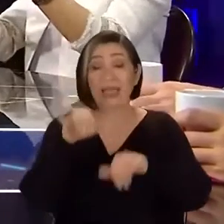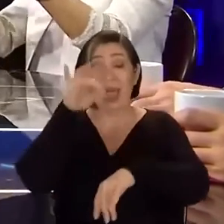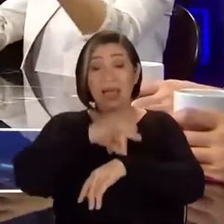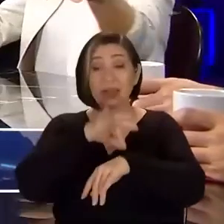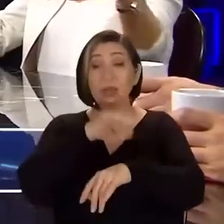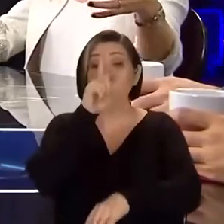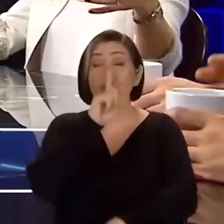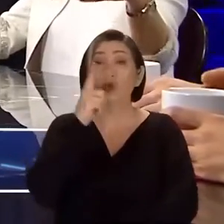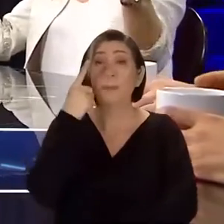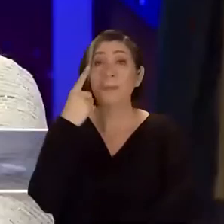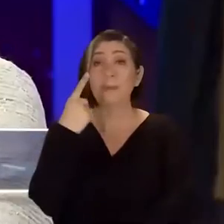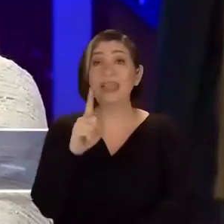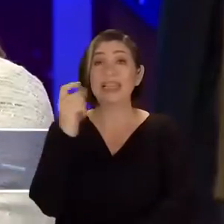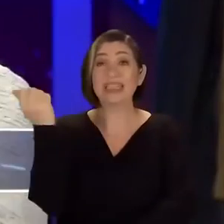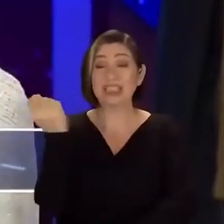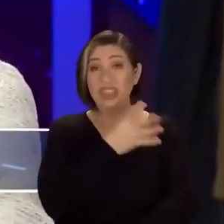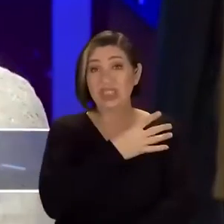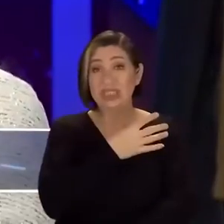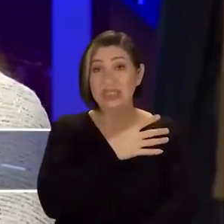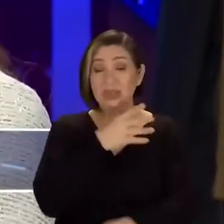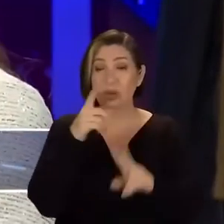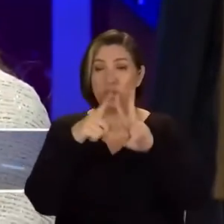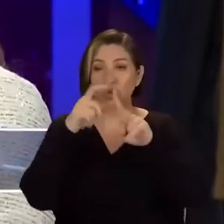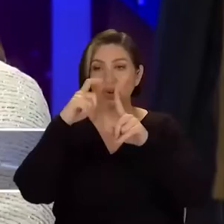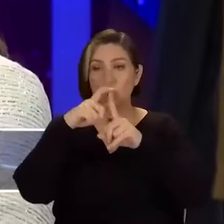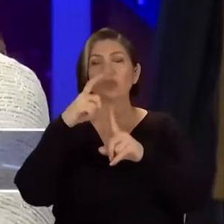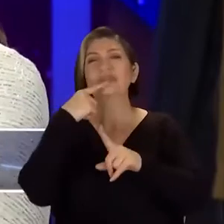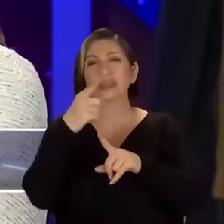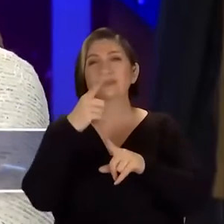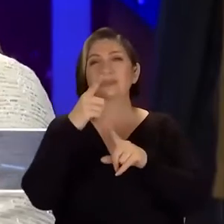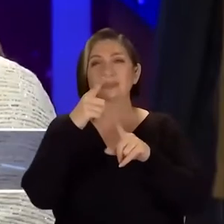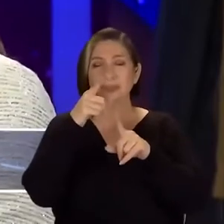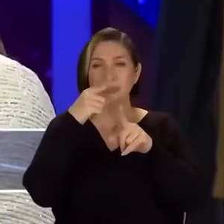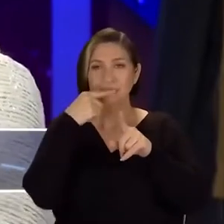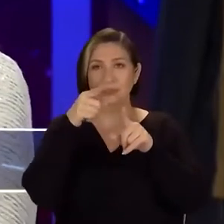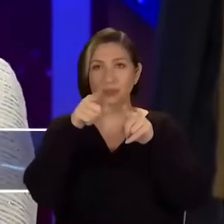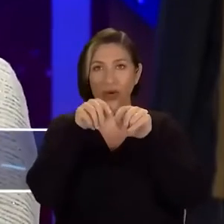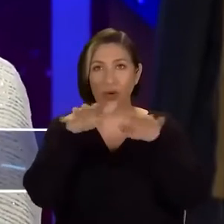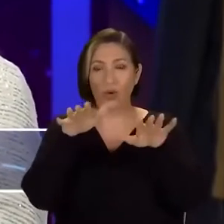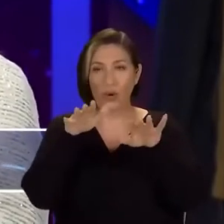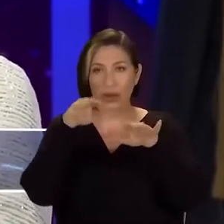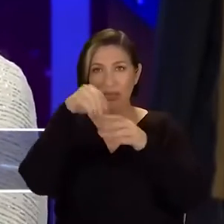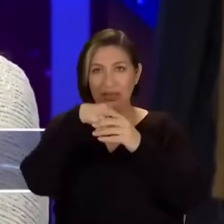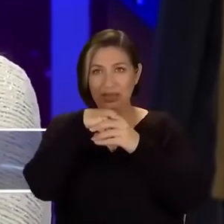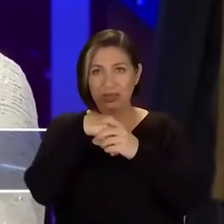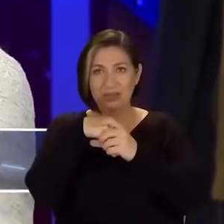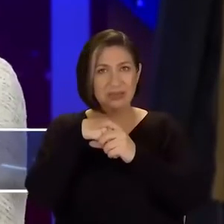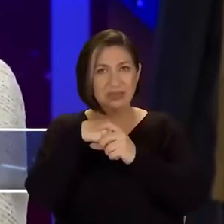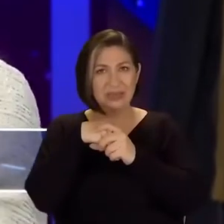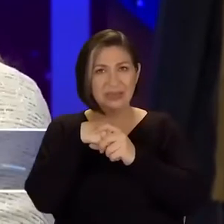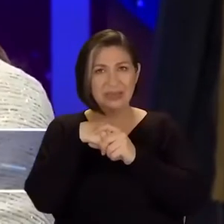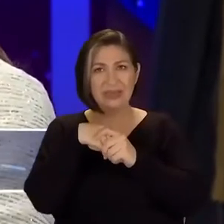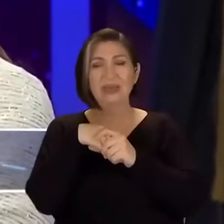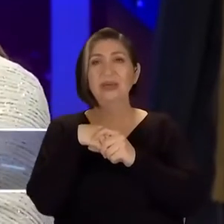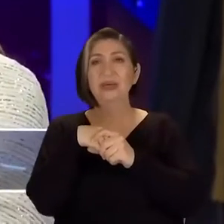anda 100.000 kişinin aslında node dediğimiz o bu blockchain üzerindeki ajanslar da deniyor